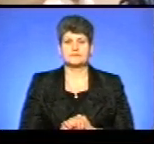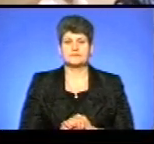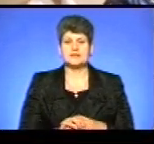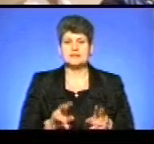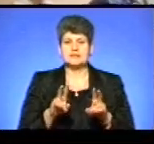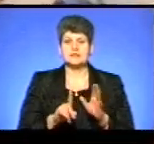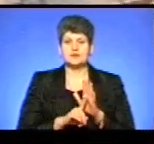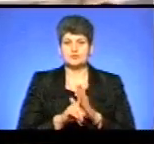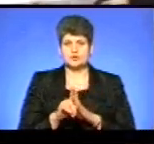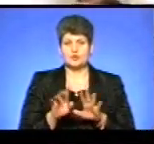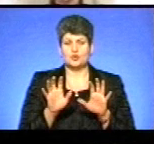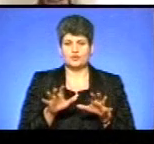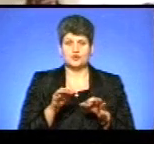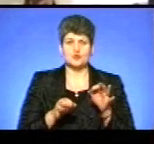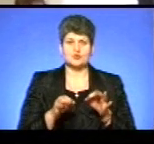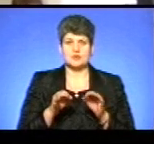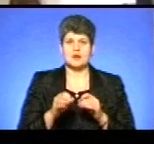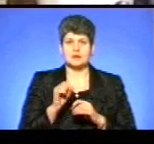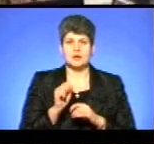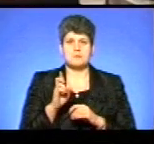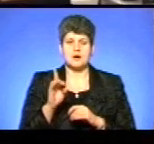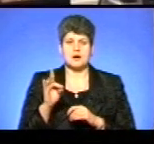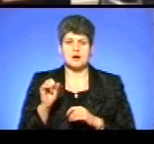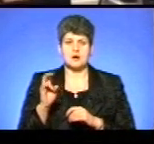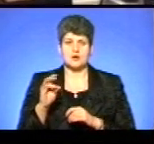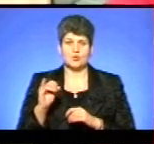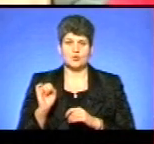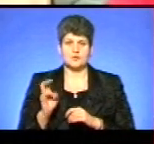Засідання розпочав головуючий суддя Андрій Баранюк.